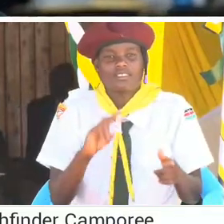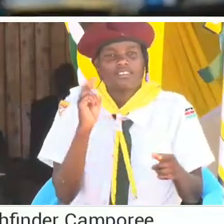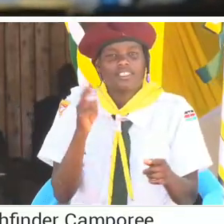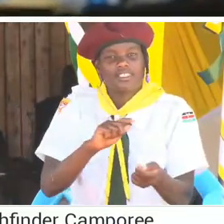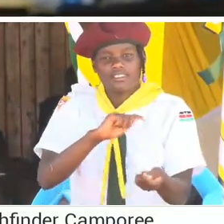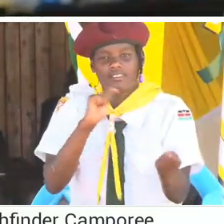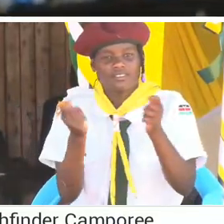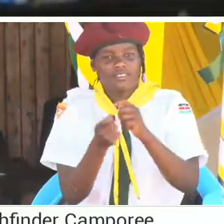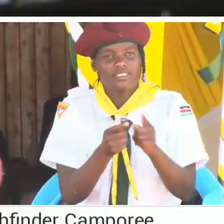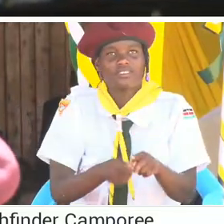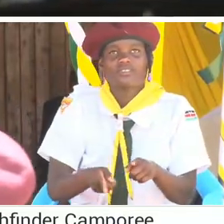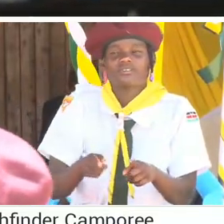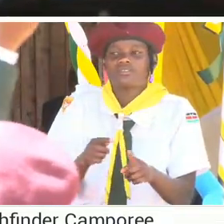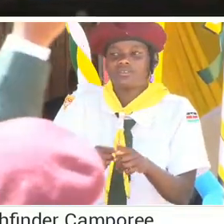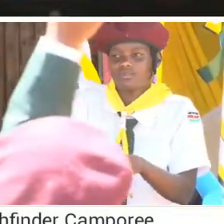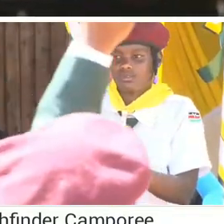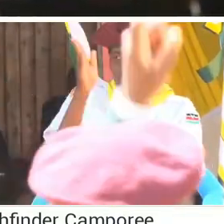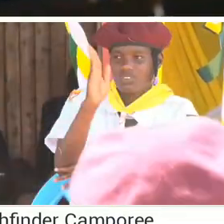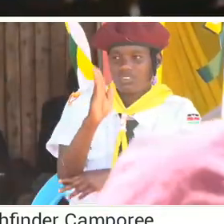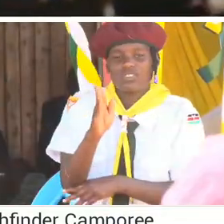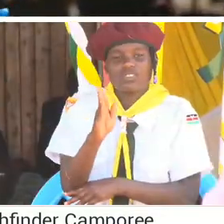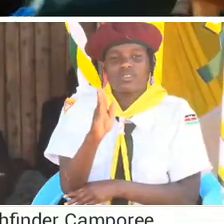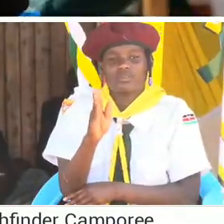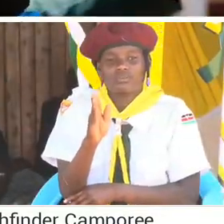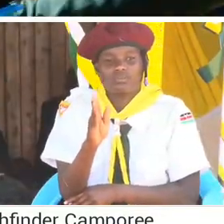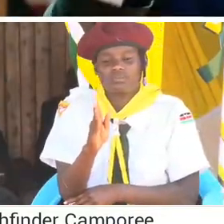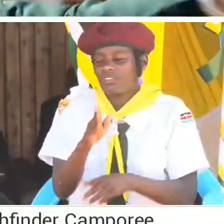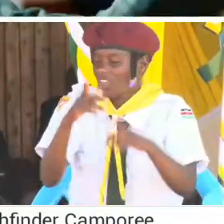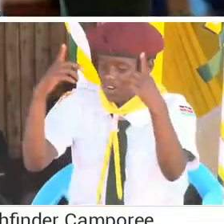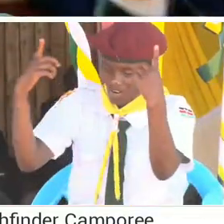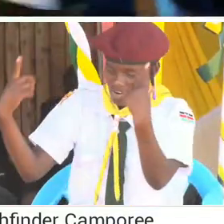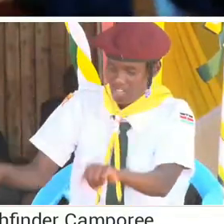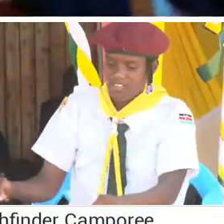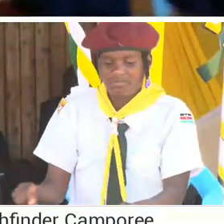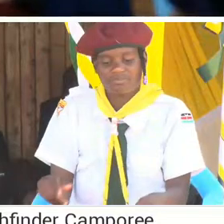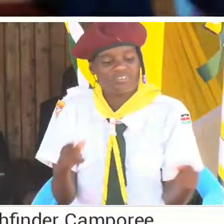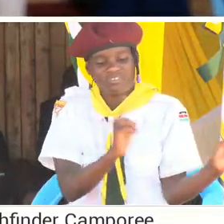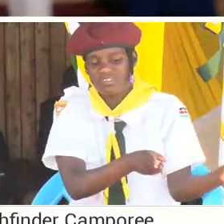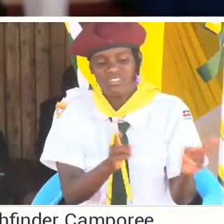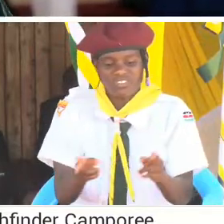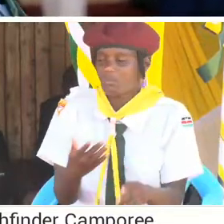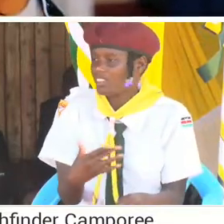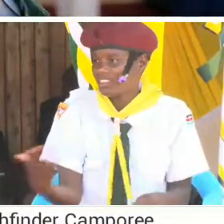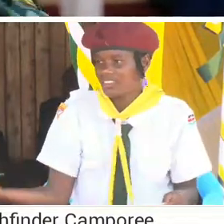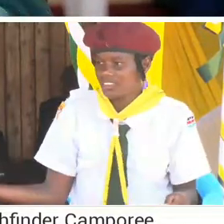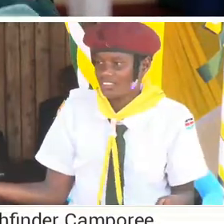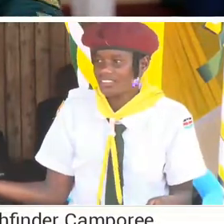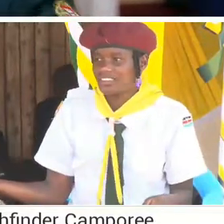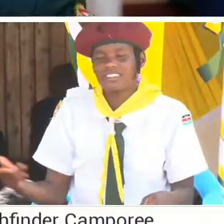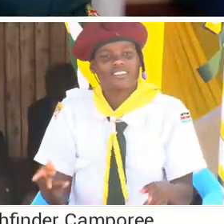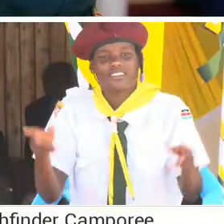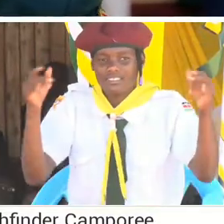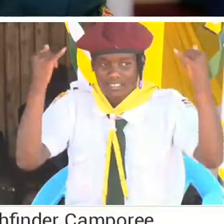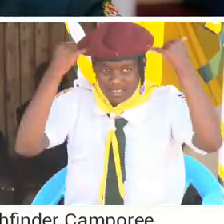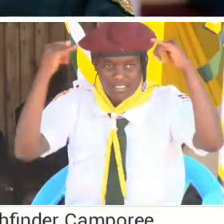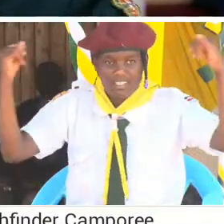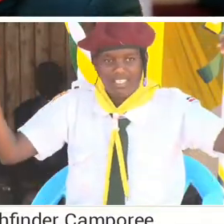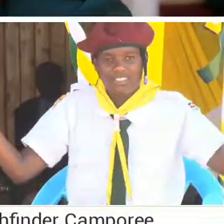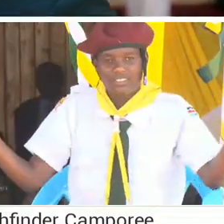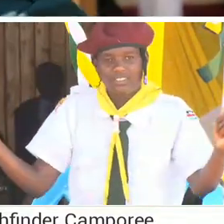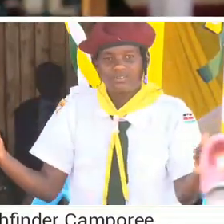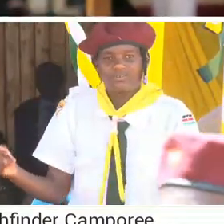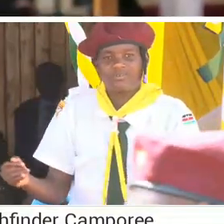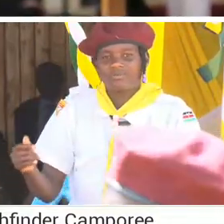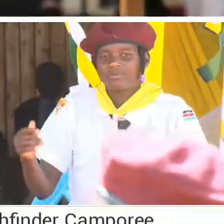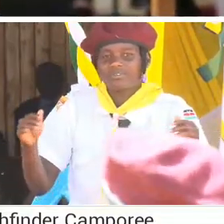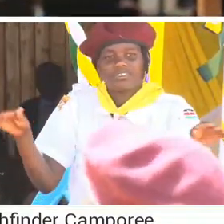zetu kwa Mungu wa mbinguni. Tuache hivi vitu vya kawaida. Tuache masanamu.